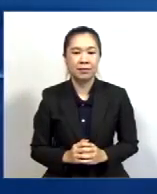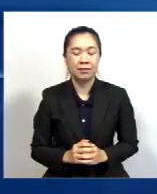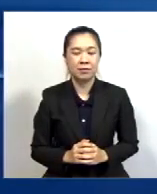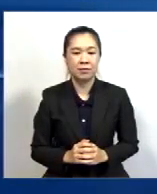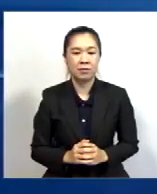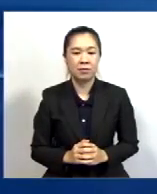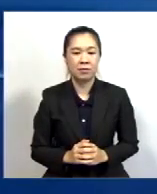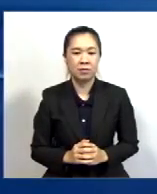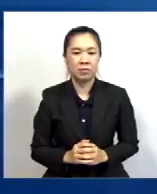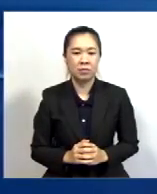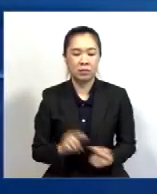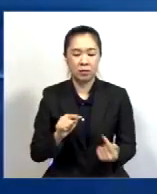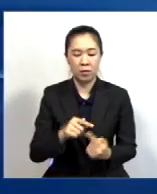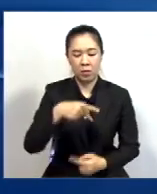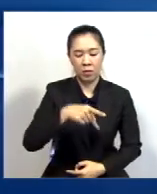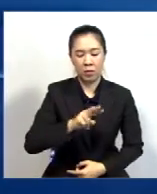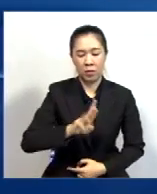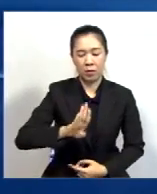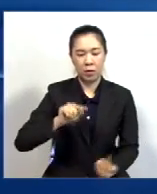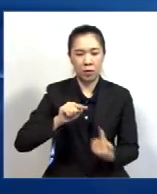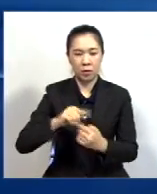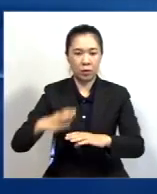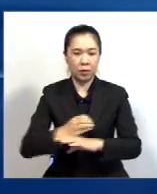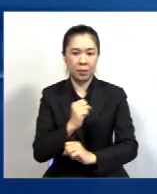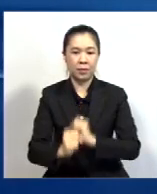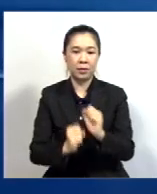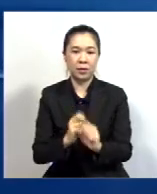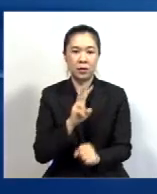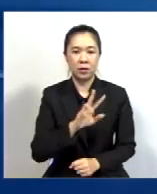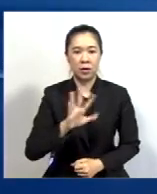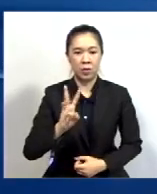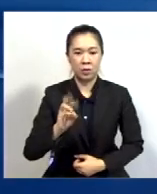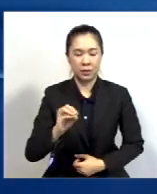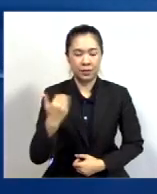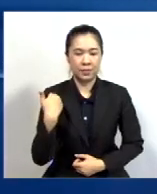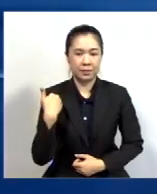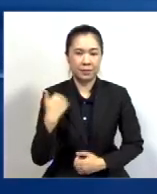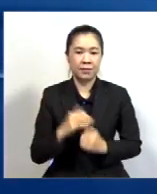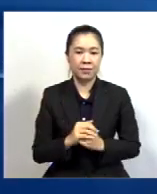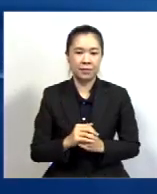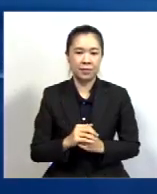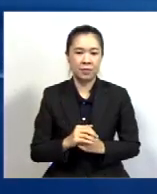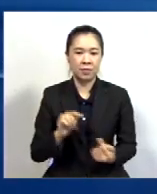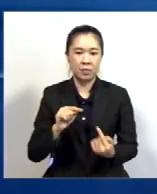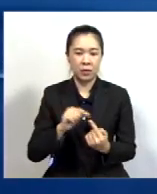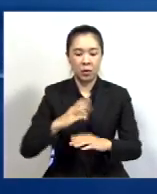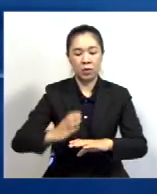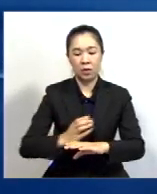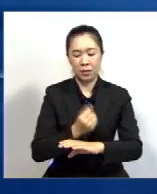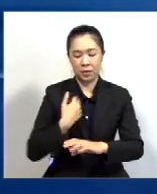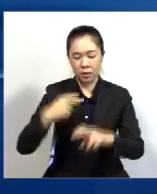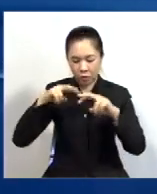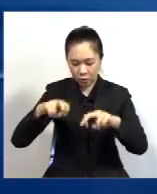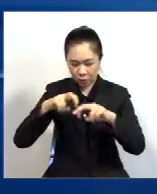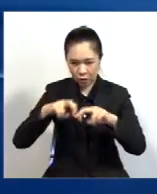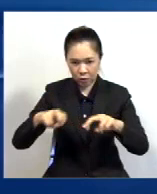ทั้งนี้ตามพระราชบัญญัติประกอบรัฐธรรมนูญว่าด้วยพรรคการเมืองพุทธศักราช2560มาตรา14วงเล็บ1เนื่องจากในทะเบียนพรรคการเมืองได้ตรวจสอบและ